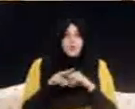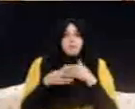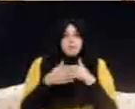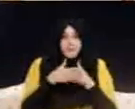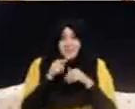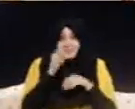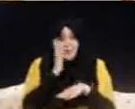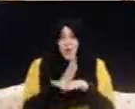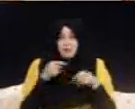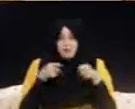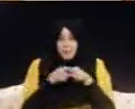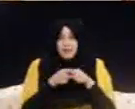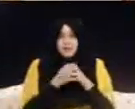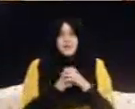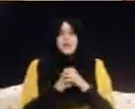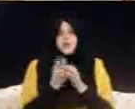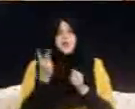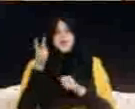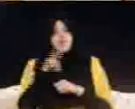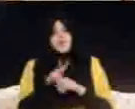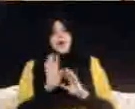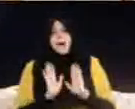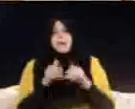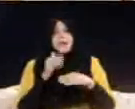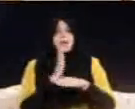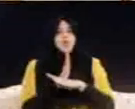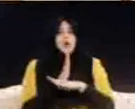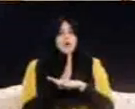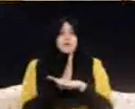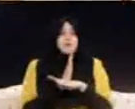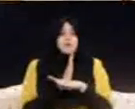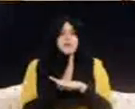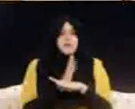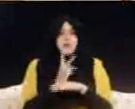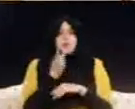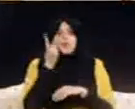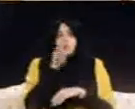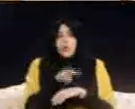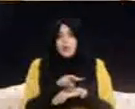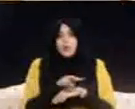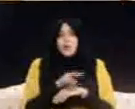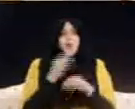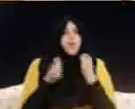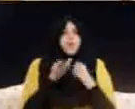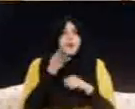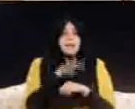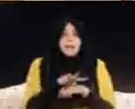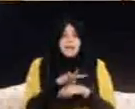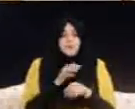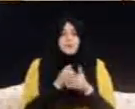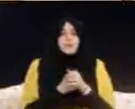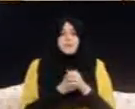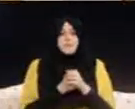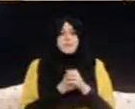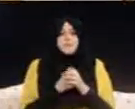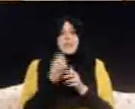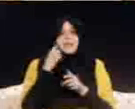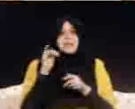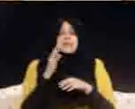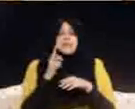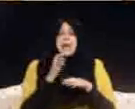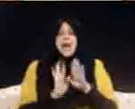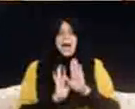بالظهر، وتصلي كذلك بعد الظهر ركعتين أو 4 ركعات. وإذا اخرت يعني